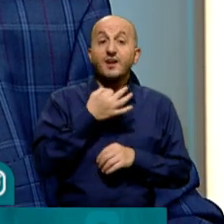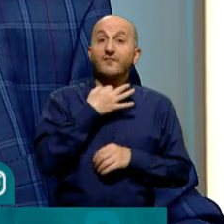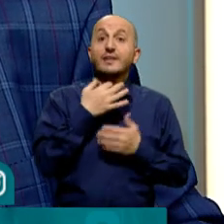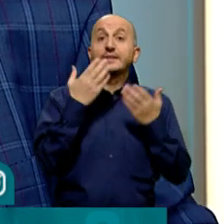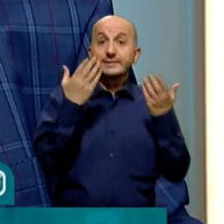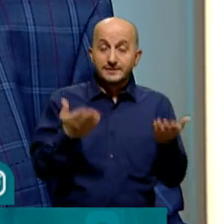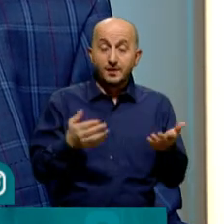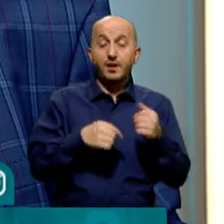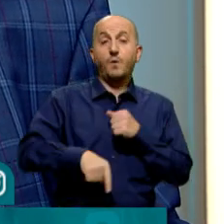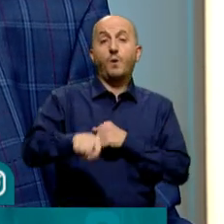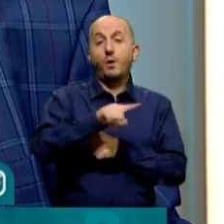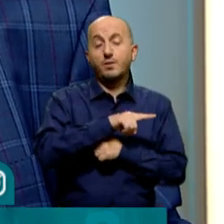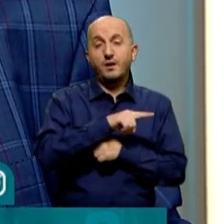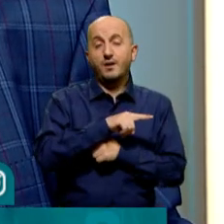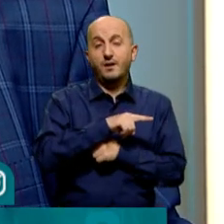iseler bunlara